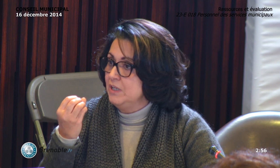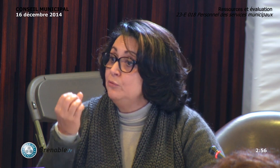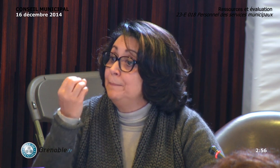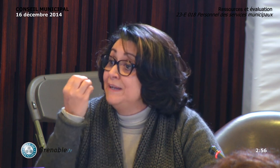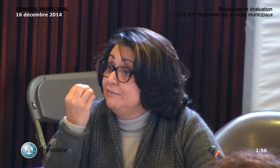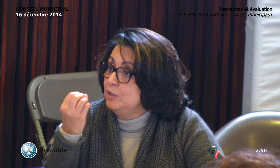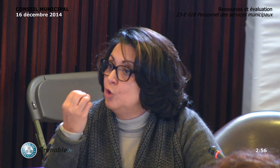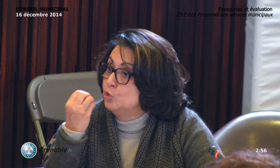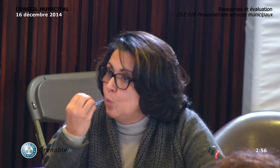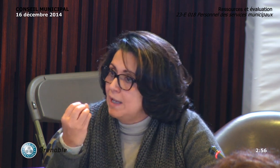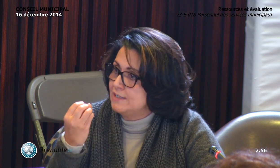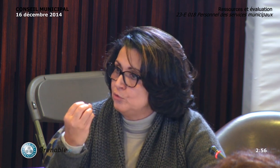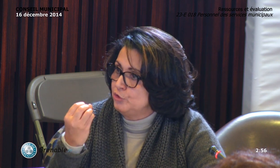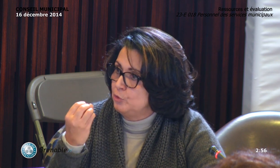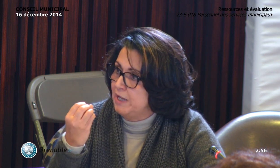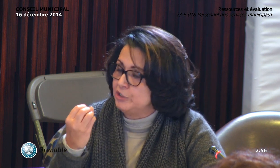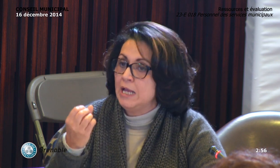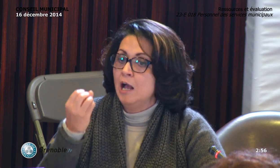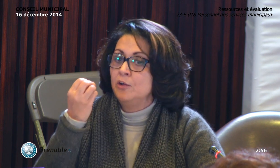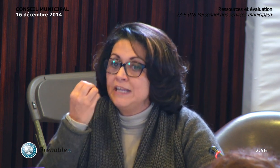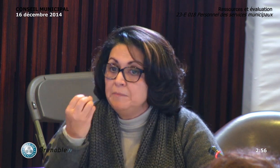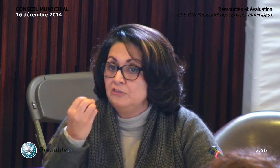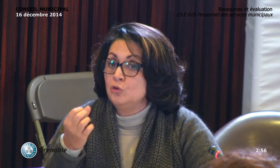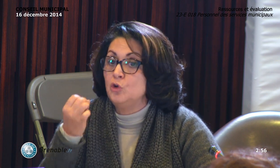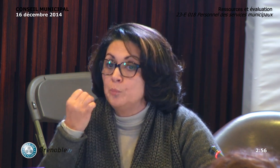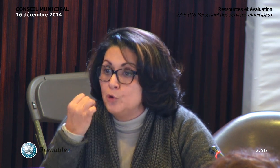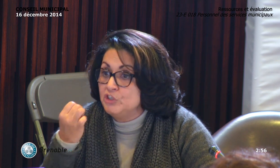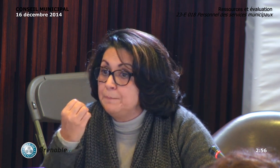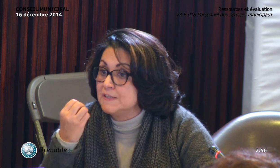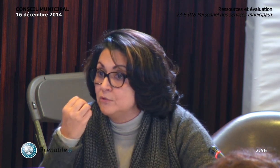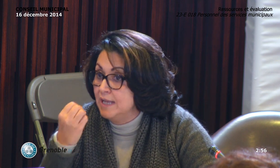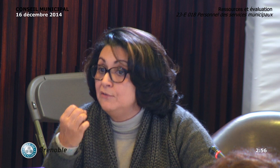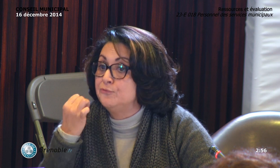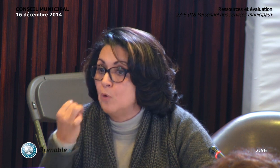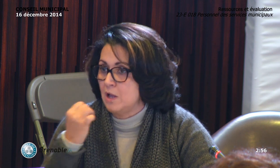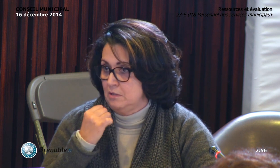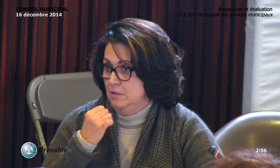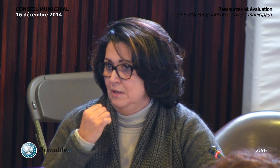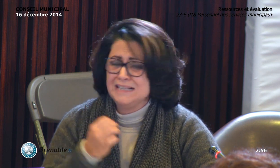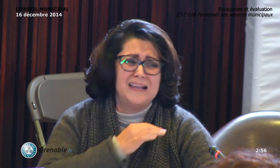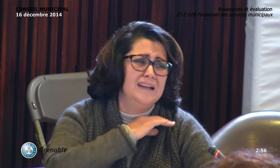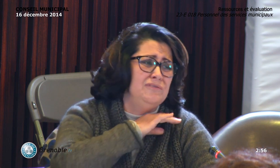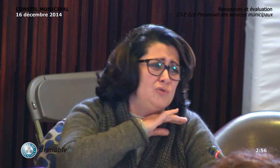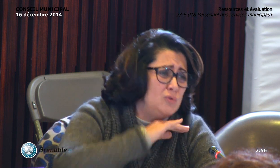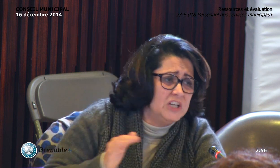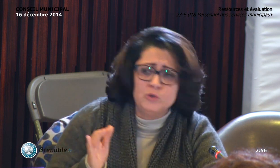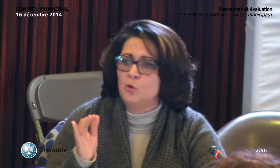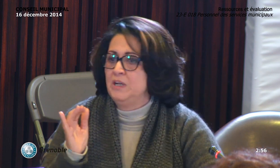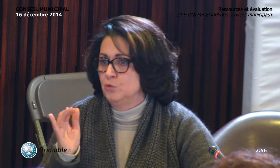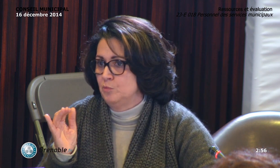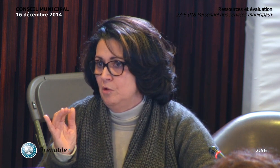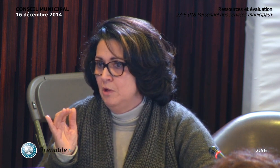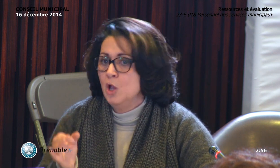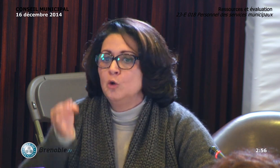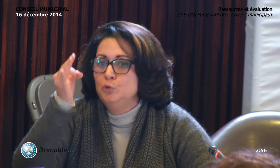démissionner vous les privez de leur droit à l'assurance chômage en admettant que leur projet personnel foire ça arrive tous les jours